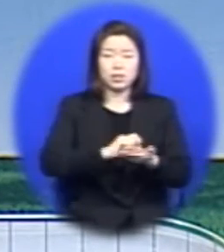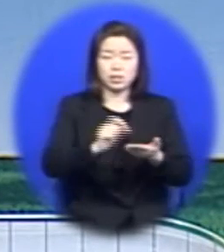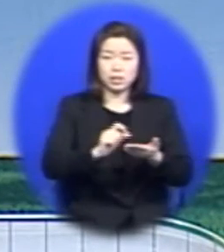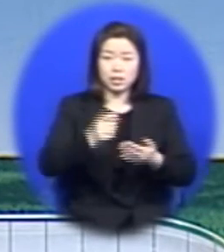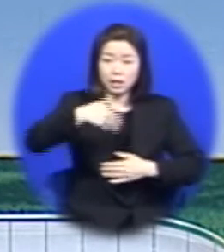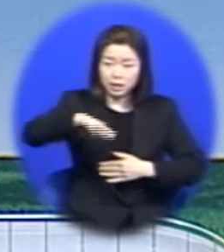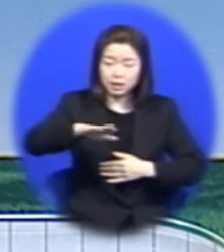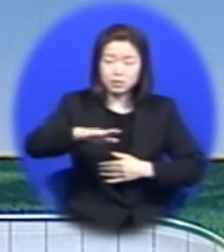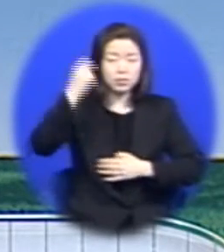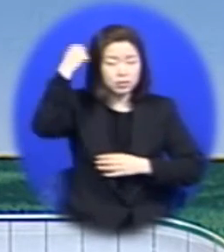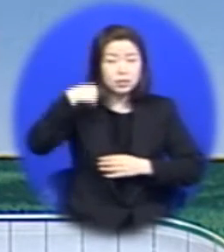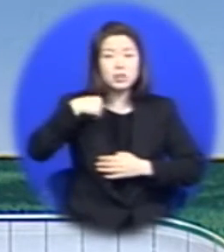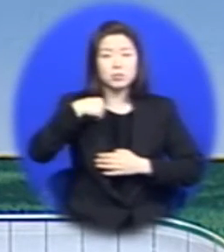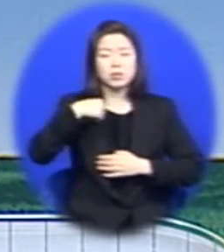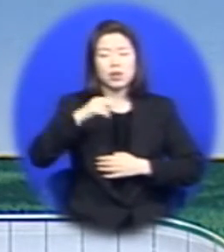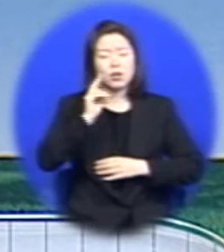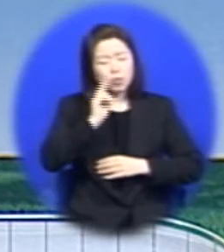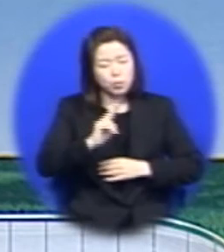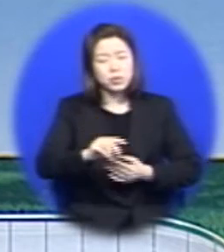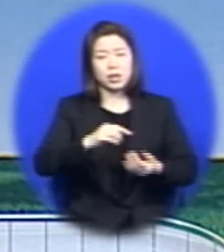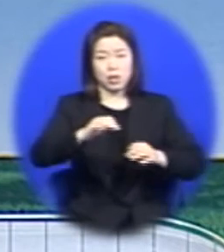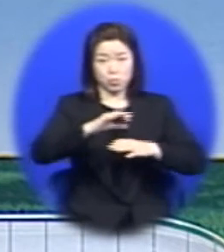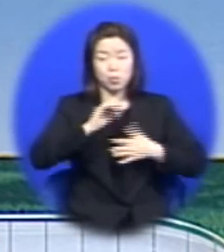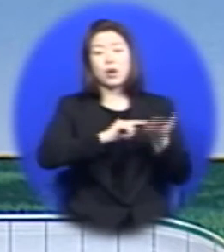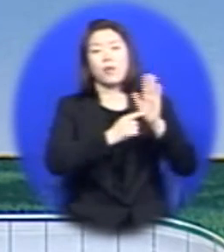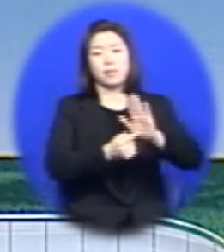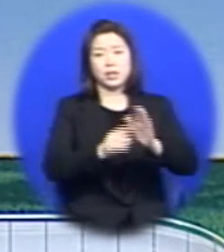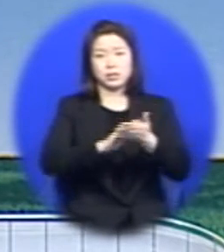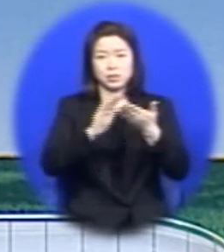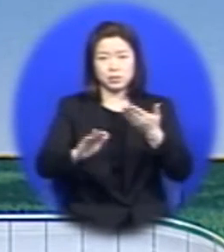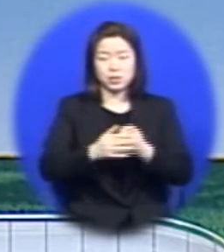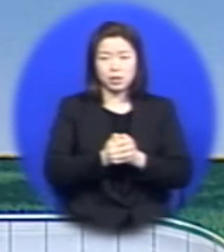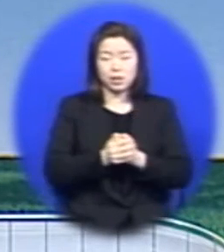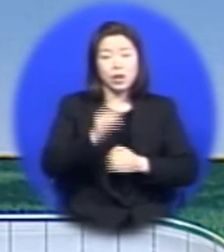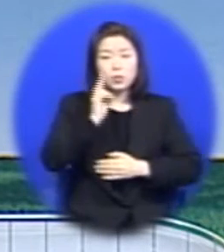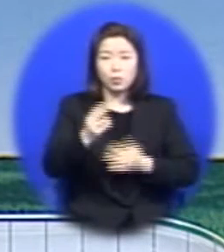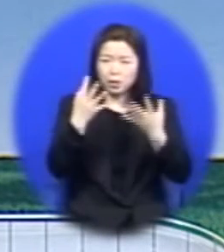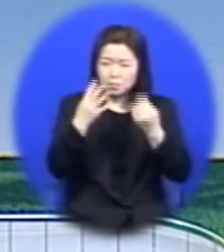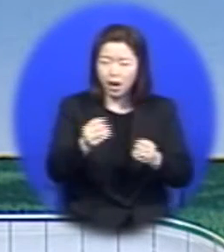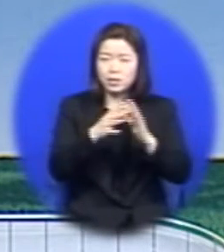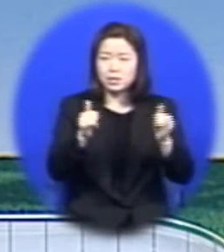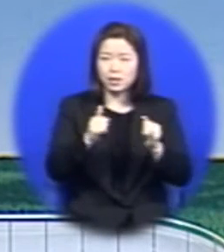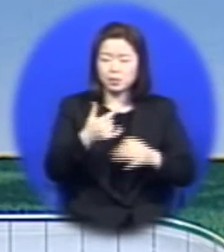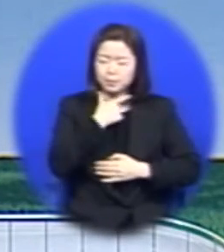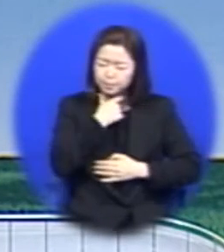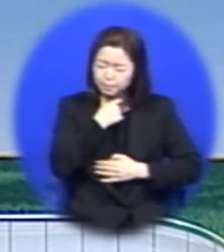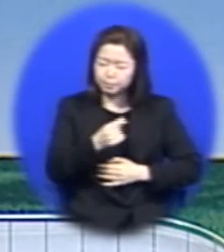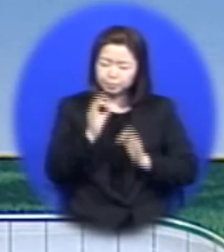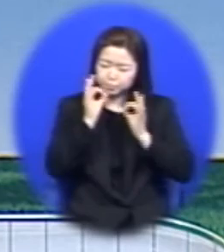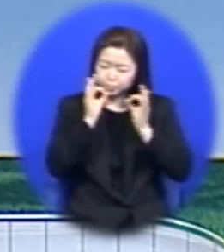느낌은 이건 정말 너무나 놀라운 반응이에요. 너무나 많은 사람들이 갈망을 가지고